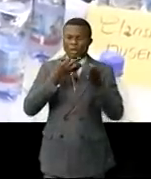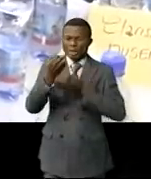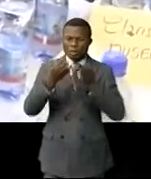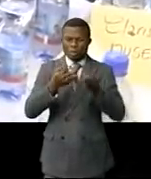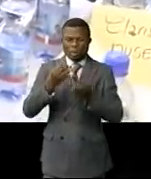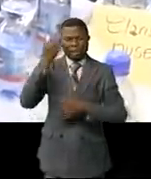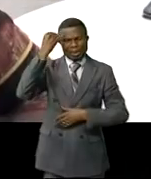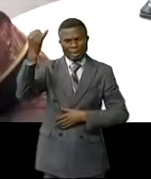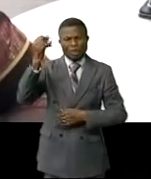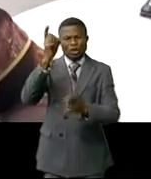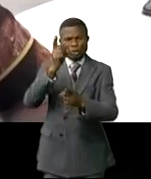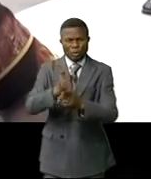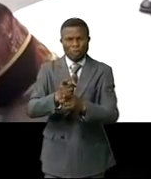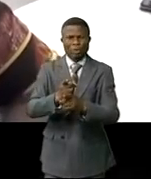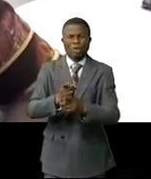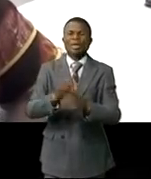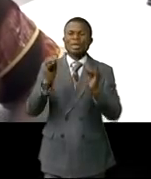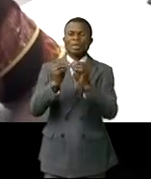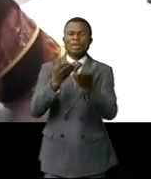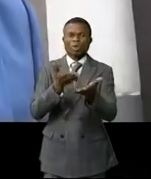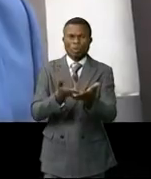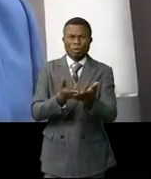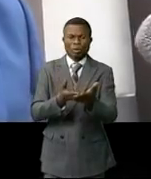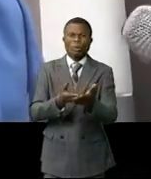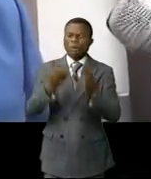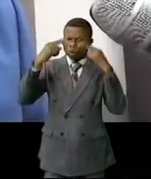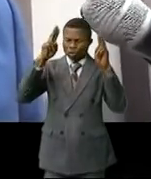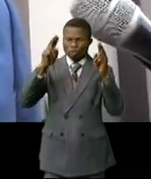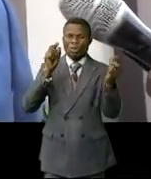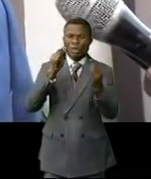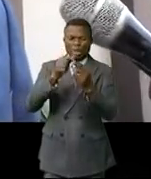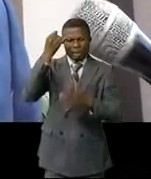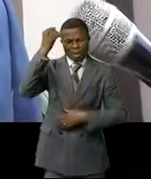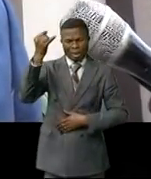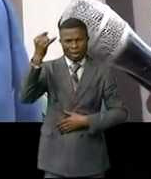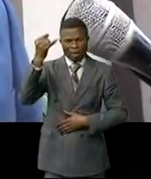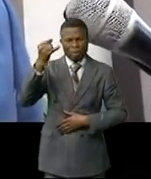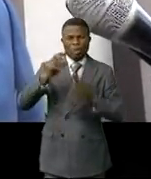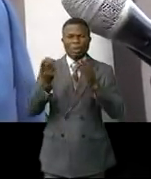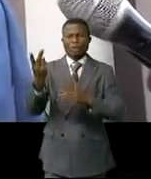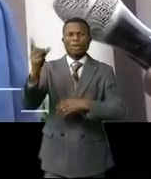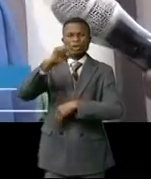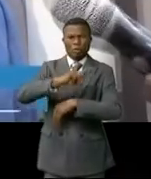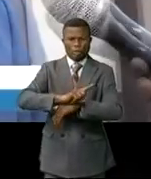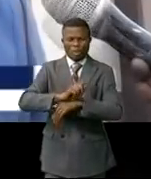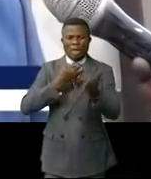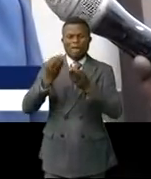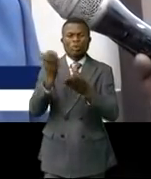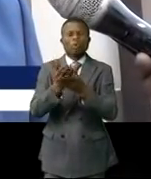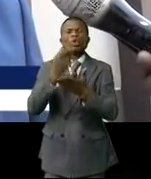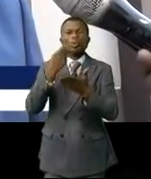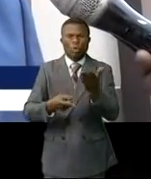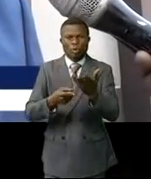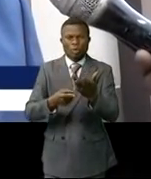les objectifs atteints de cet atelier. Nous avons atteint les objectifs. L'idée était pour le deuxième jour de définir la feuille de route. Nous avons